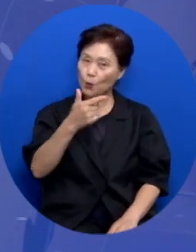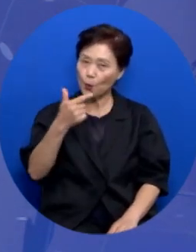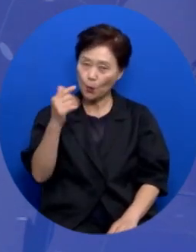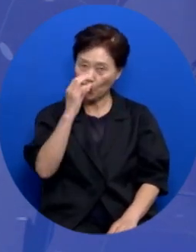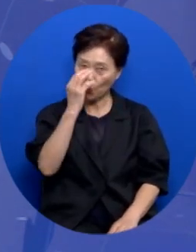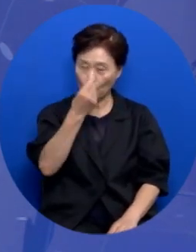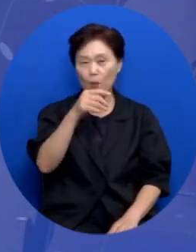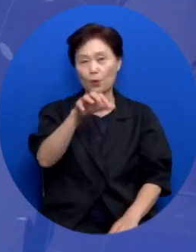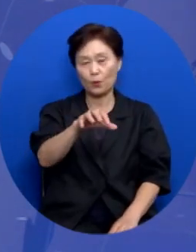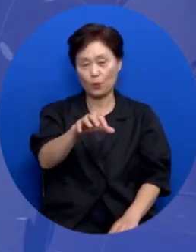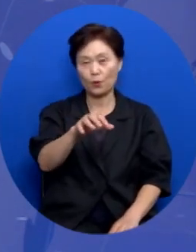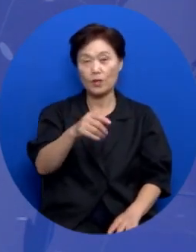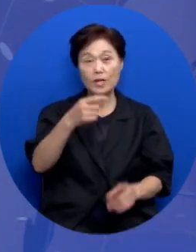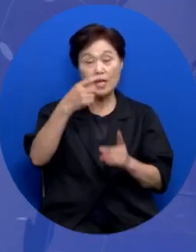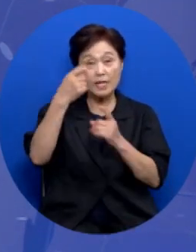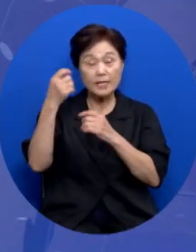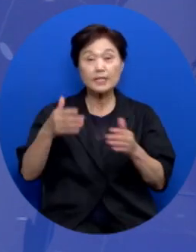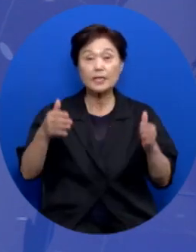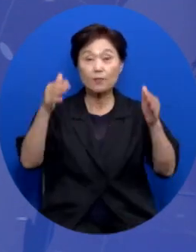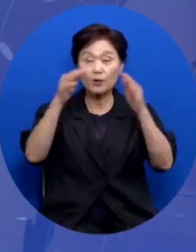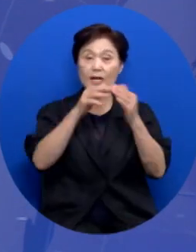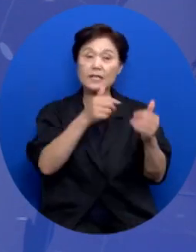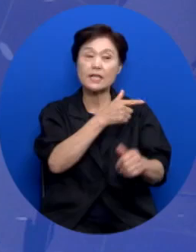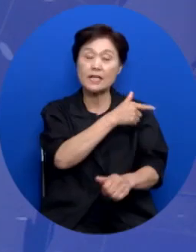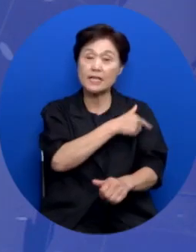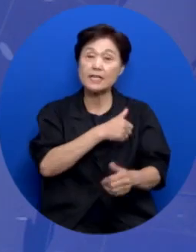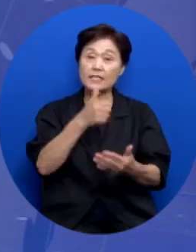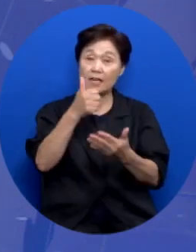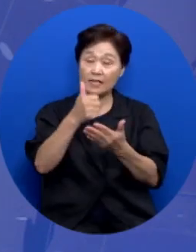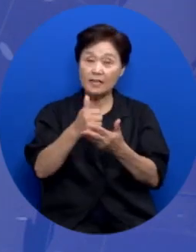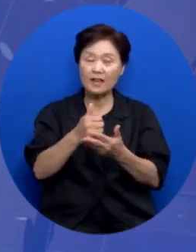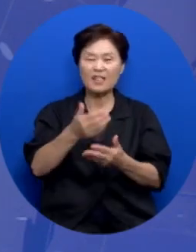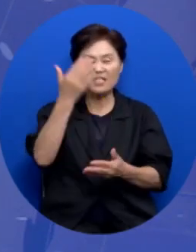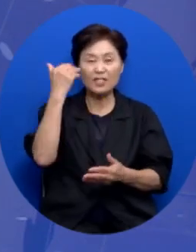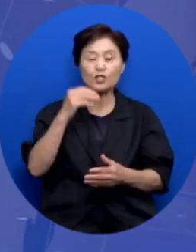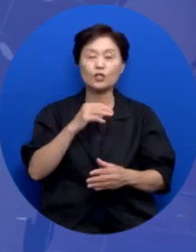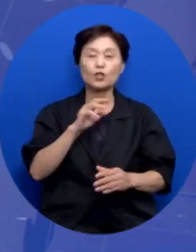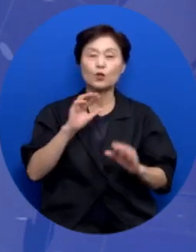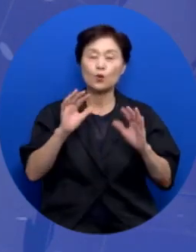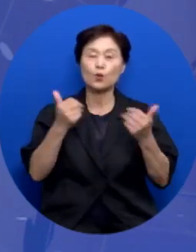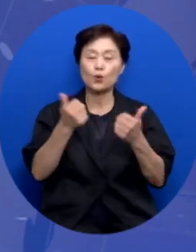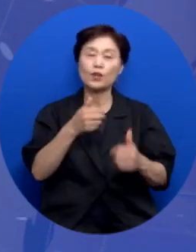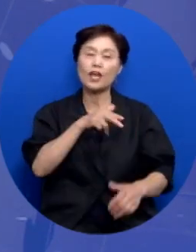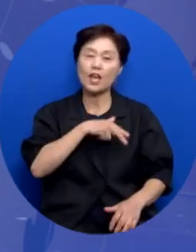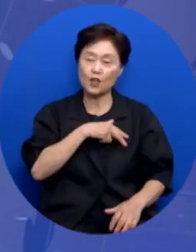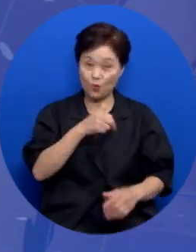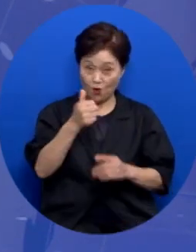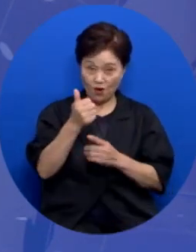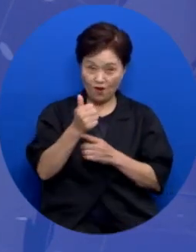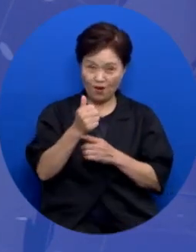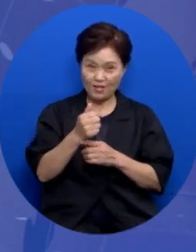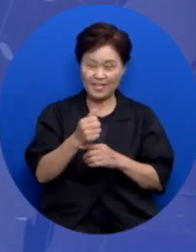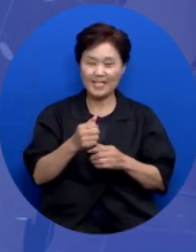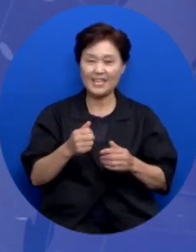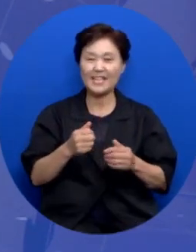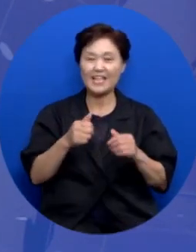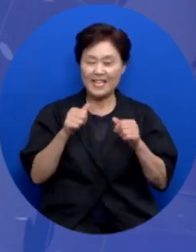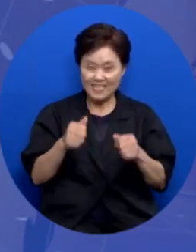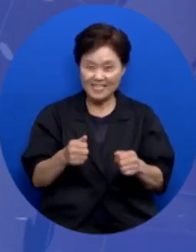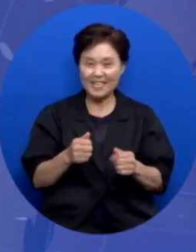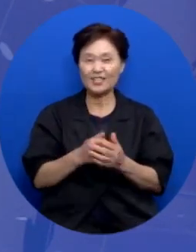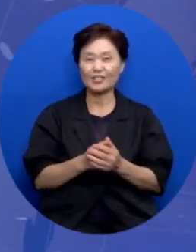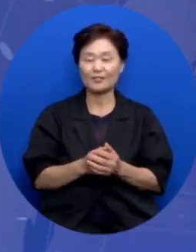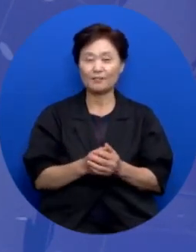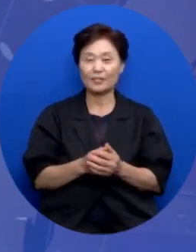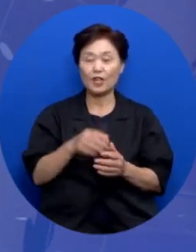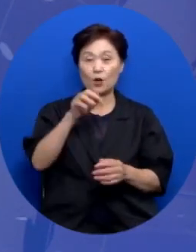한데요 기념관 이사장인 이종걸 전 국회위원이 초대 인사도 전했습니다이 이사장은